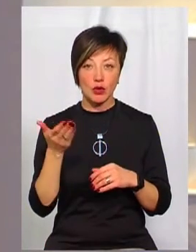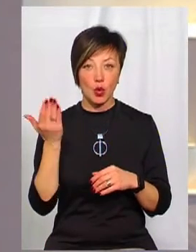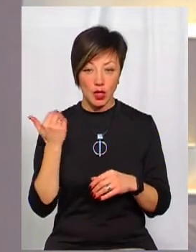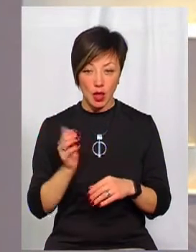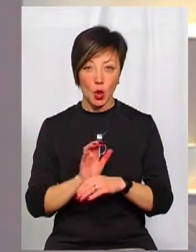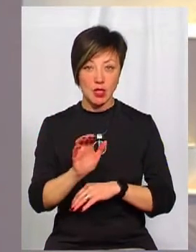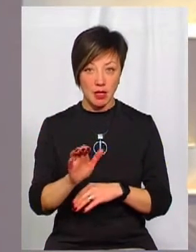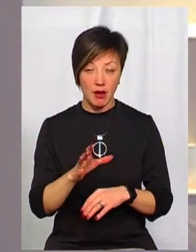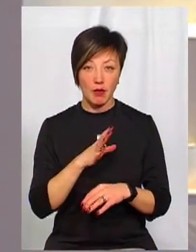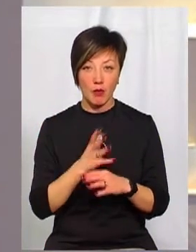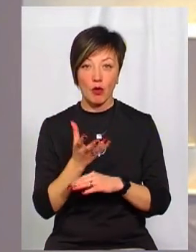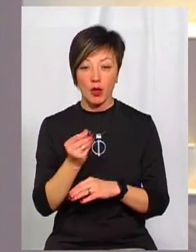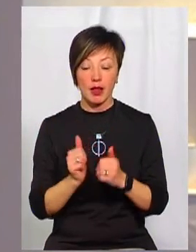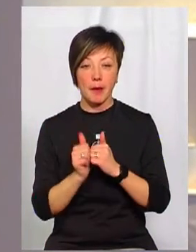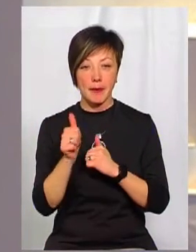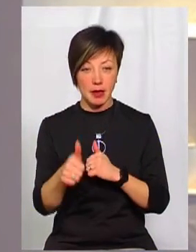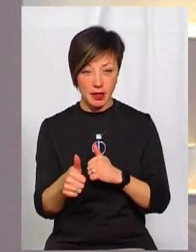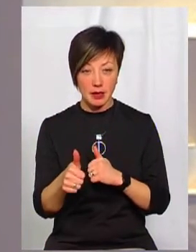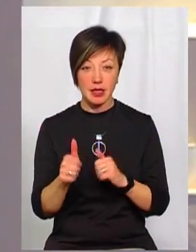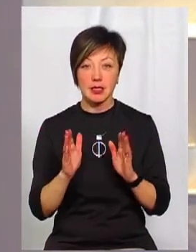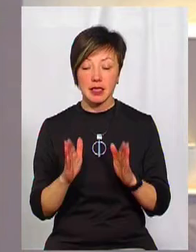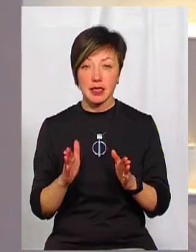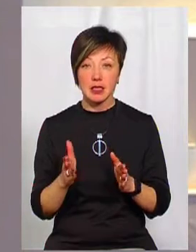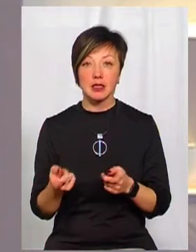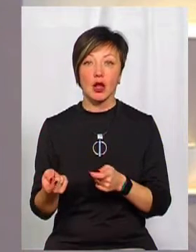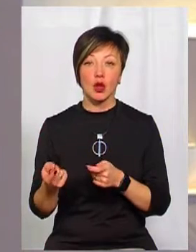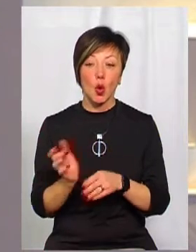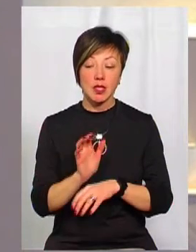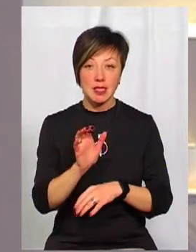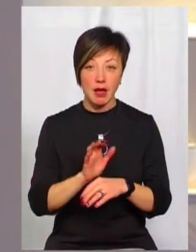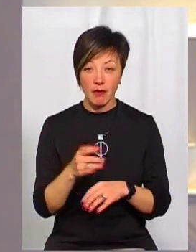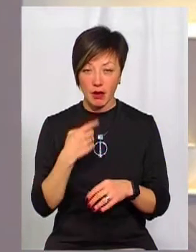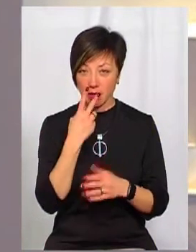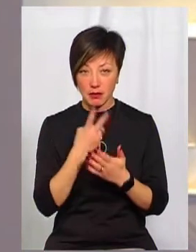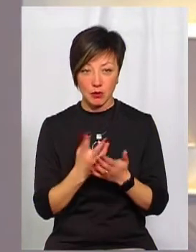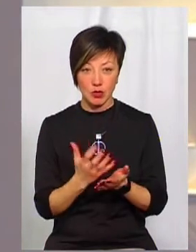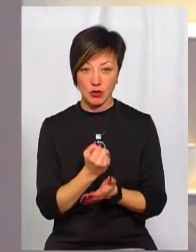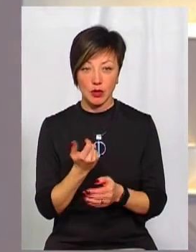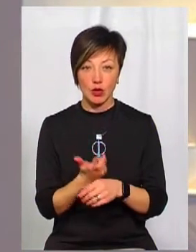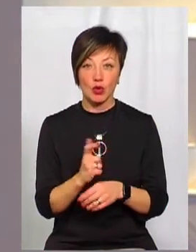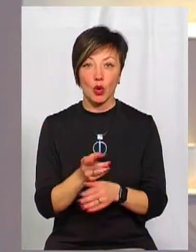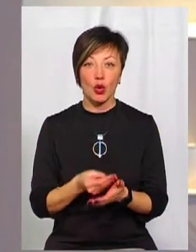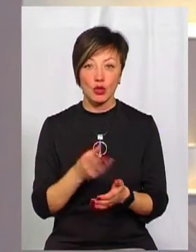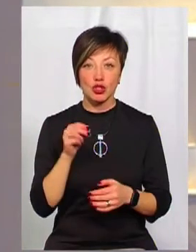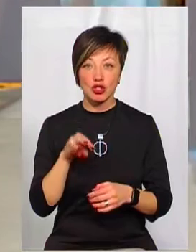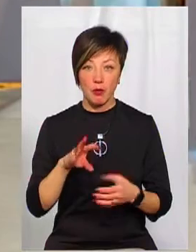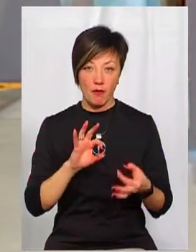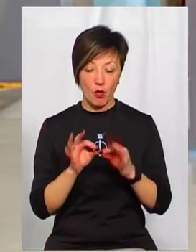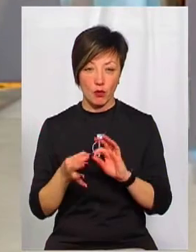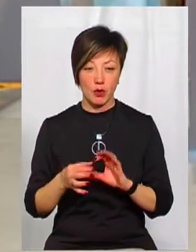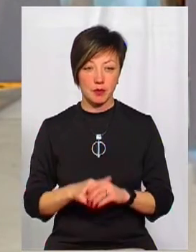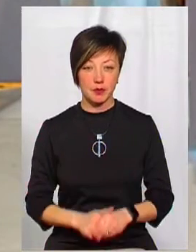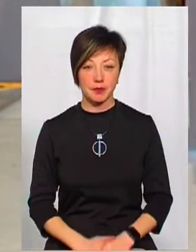ж доставка, оскільки у неї проплачено наперед, і тільки за доставку, то я дивлюсь, що виходить значно дорожче, ніж от по